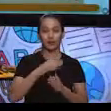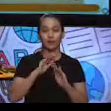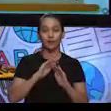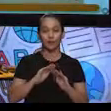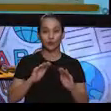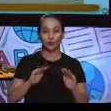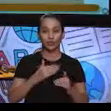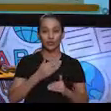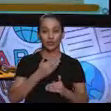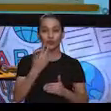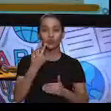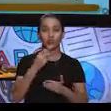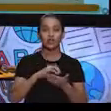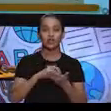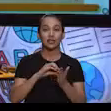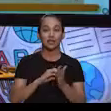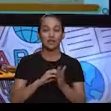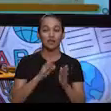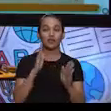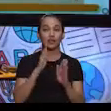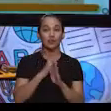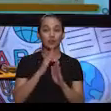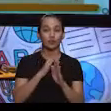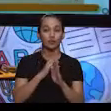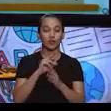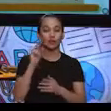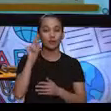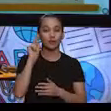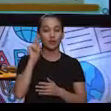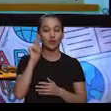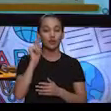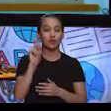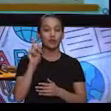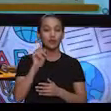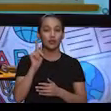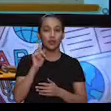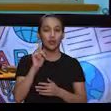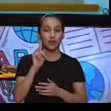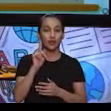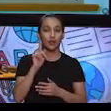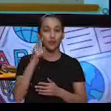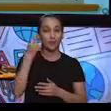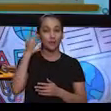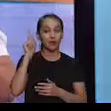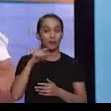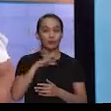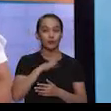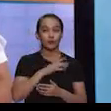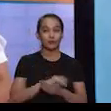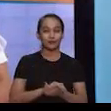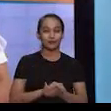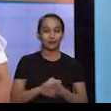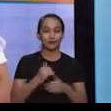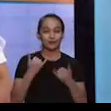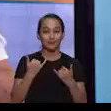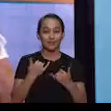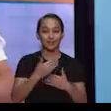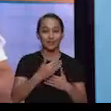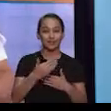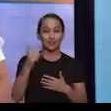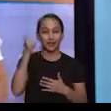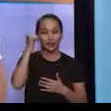aziz o'quvchilar, siz 3-sinfda tabiatshunoslik fanidan nimalarni o'rgandingiz? Keling, hozir bularni